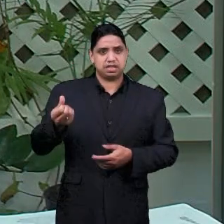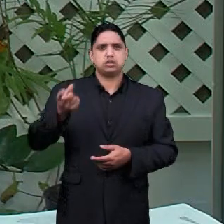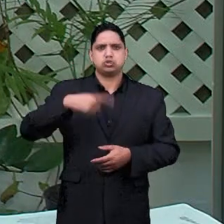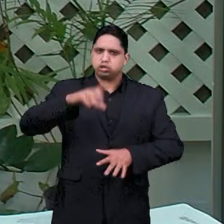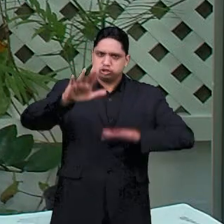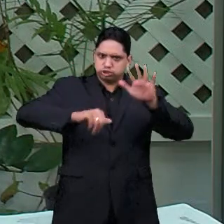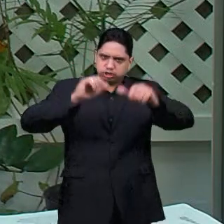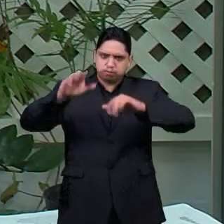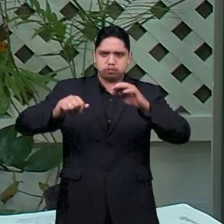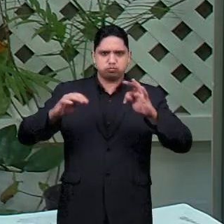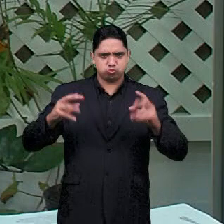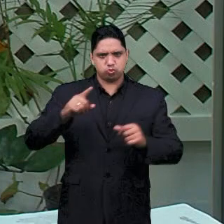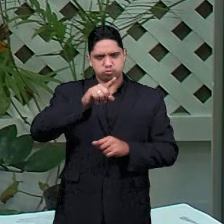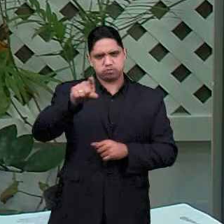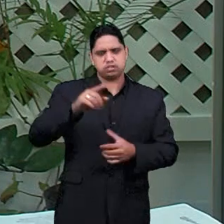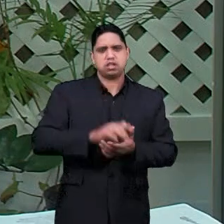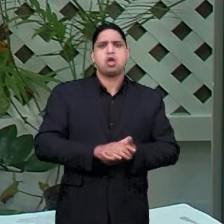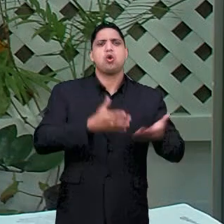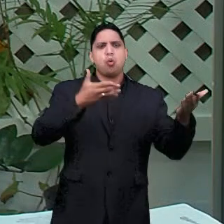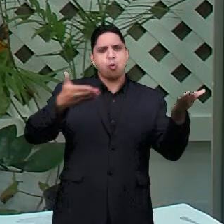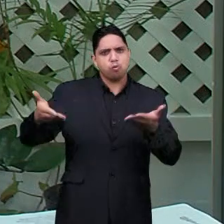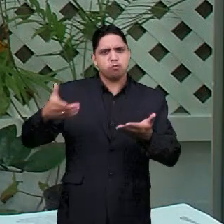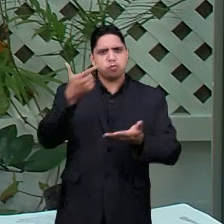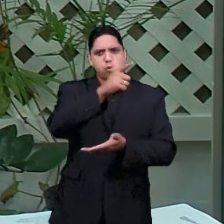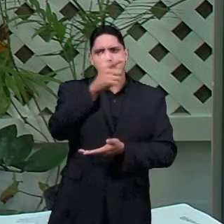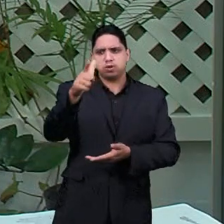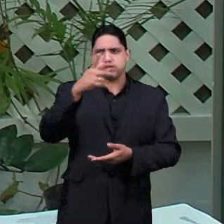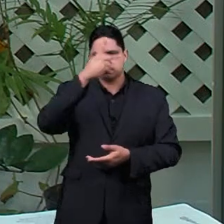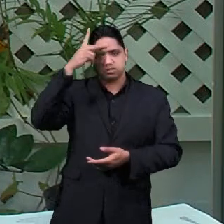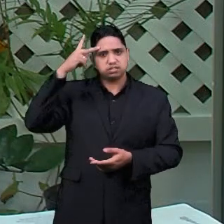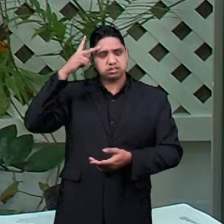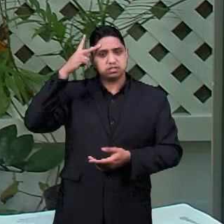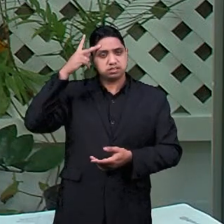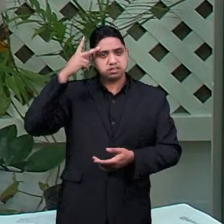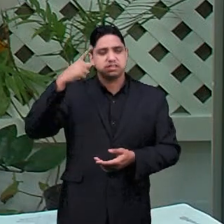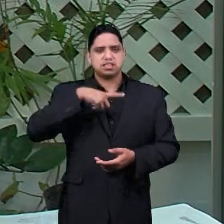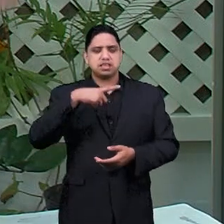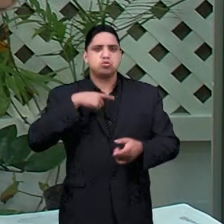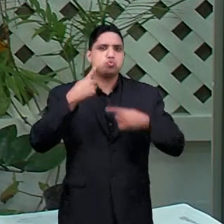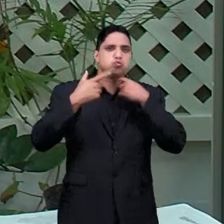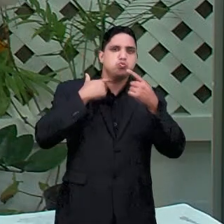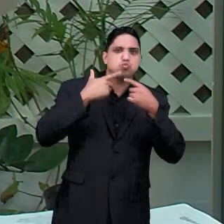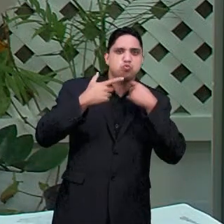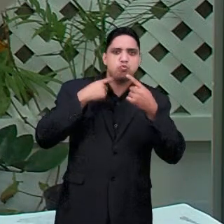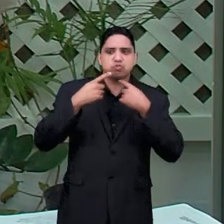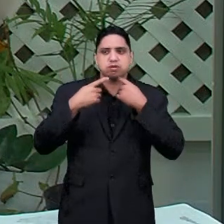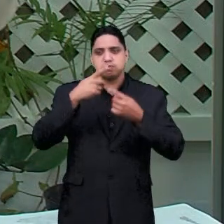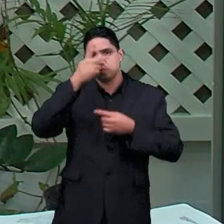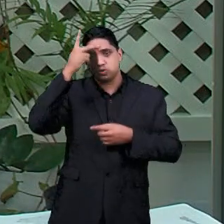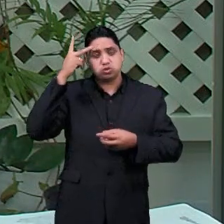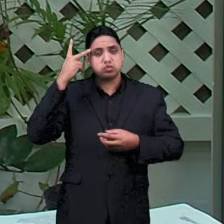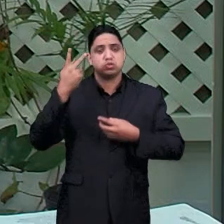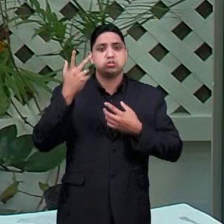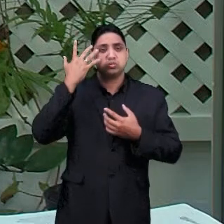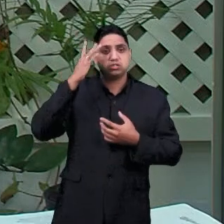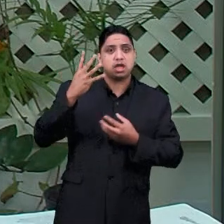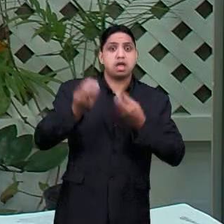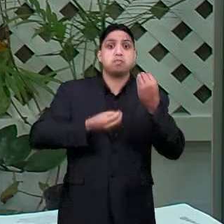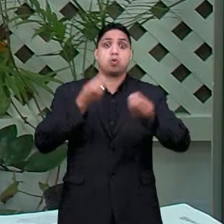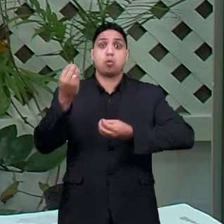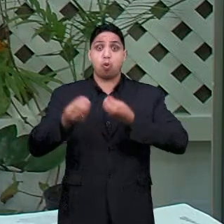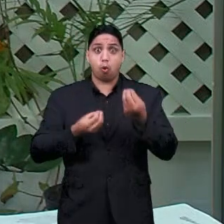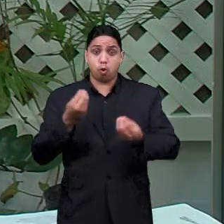heures. Donc, nous appelons les frères et sœurs qui invitent les autres personnes, ceux qui ont des doutes, qui ne savent pas où